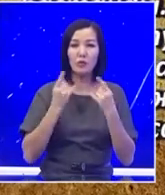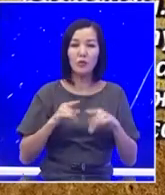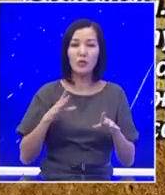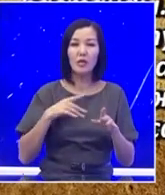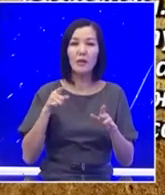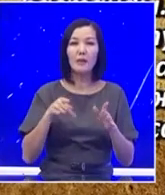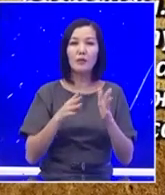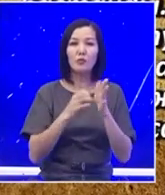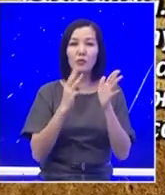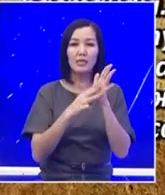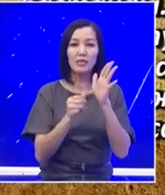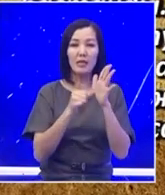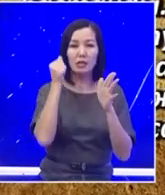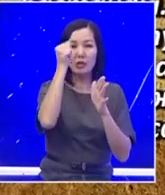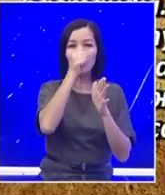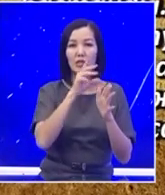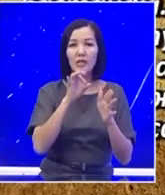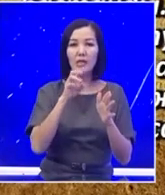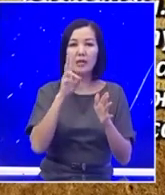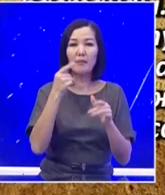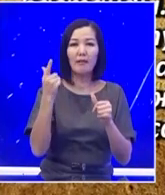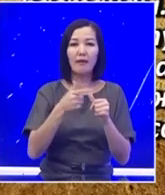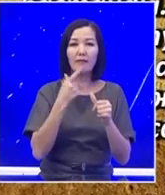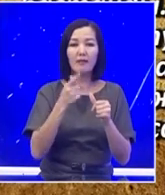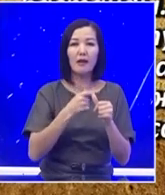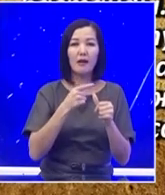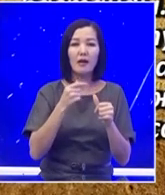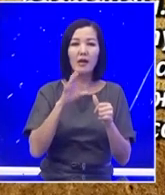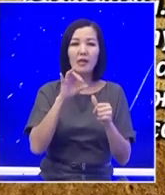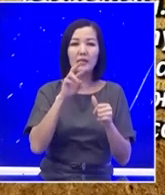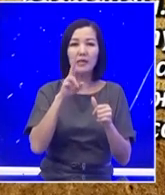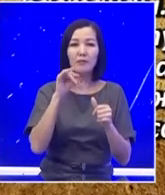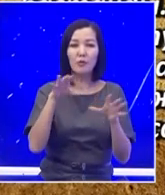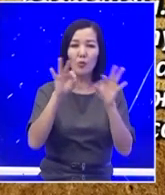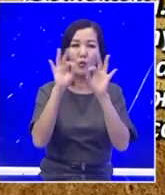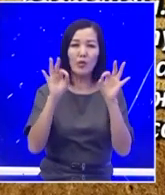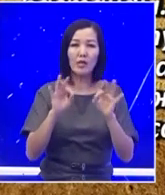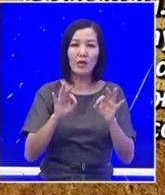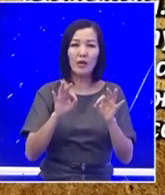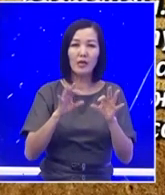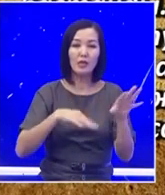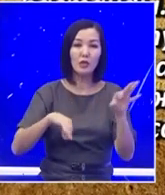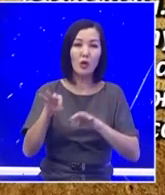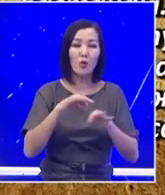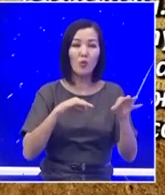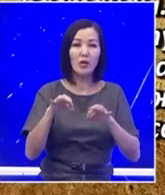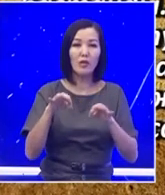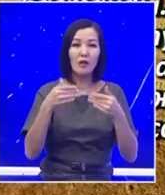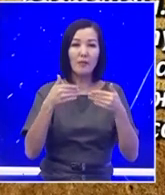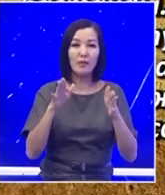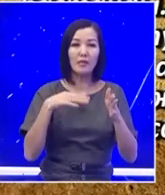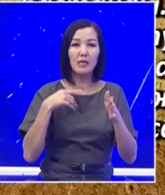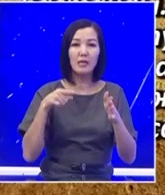келген. 1986 жылы Илья Репин атындағы Санкт-Петербург өнер академиясының сәулет факультетін бітіреді. Алғаш еңбек